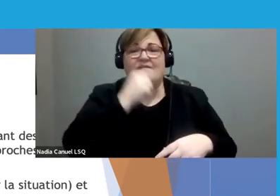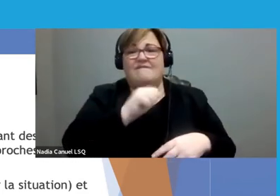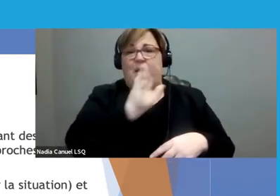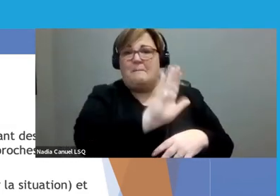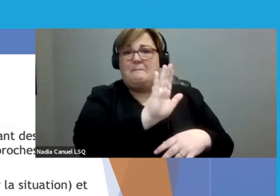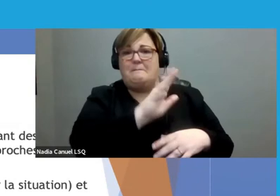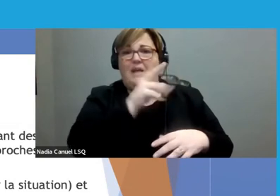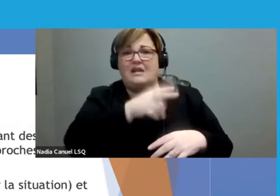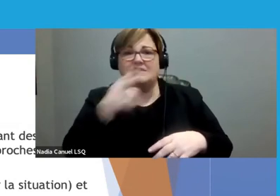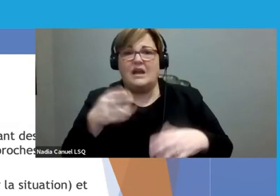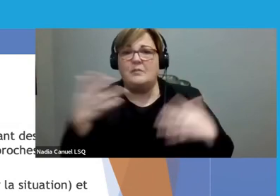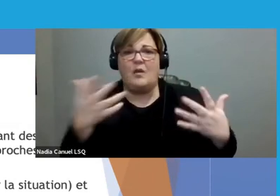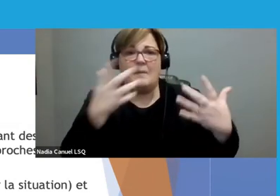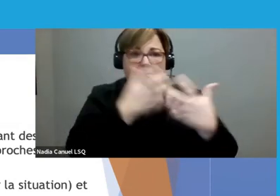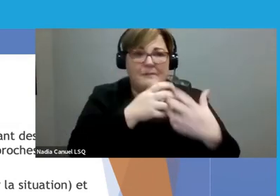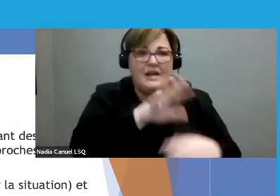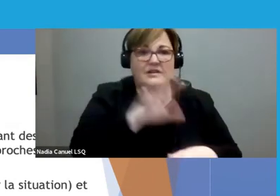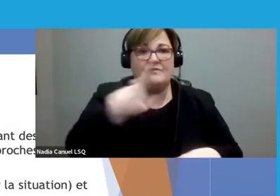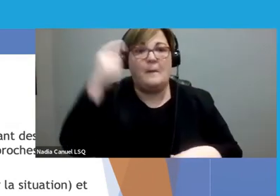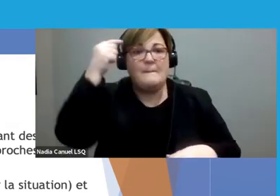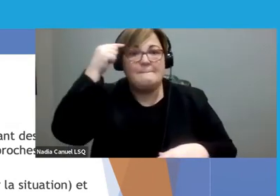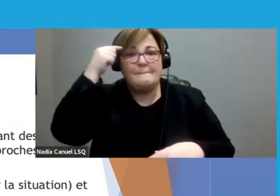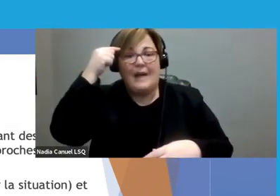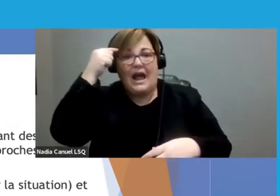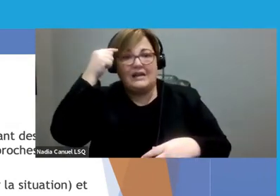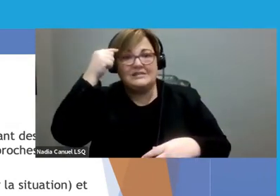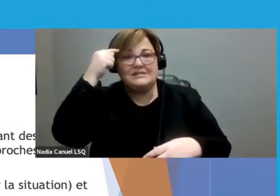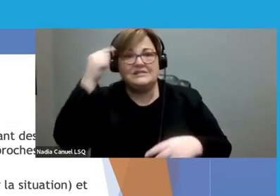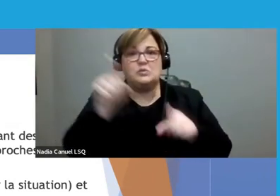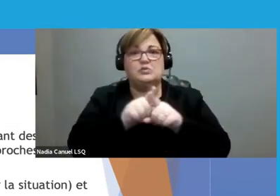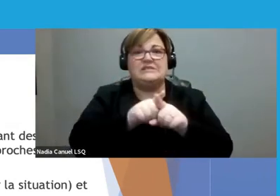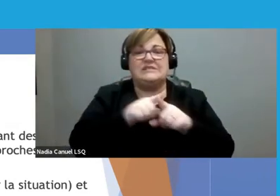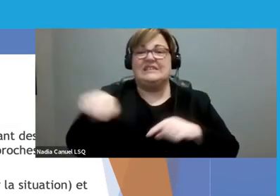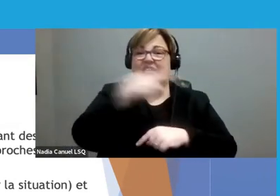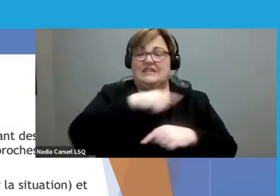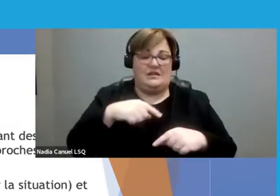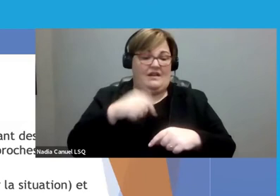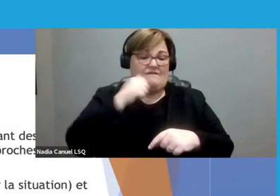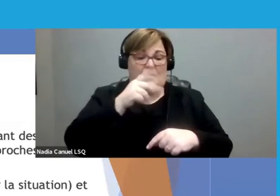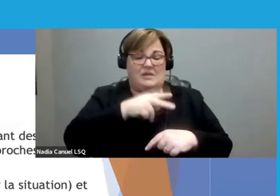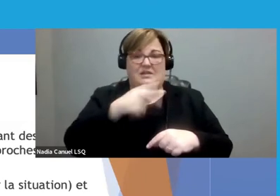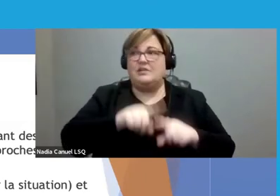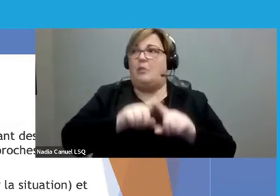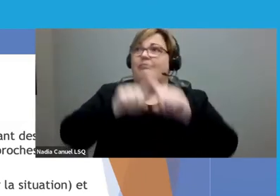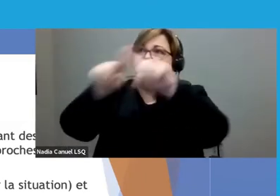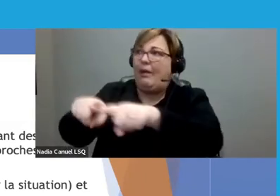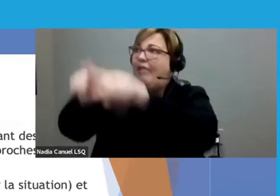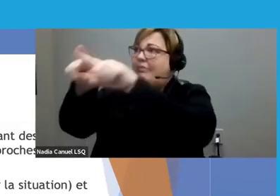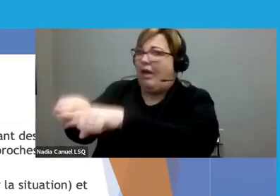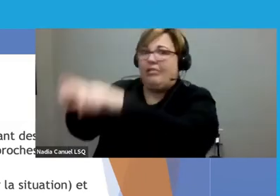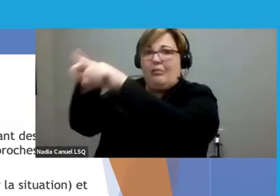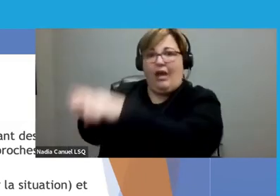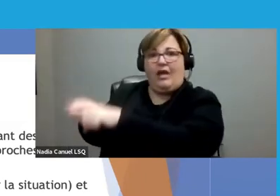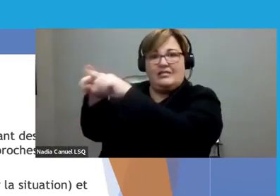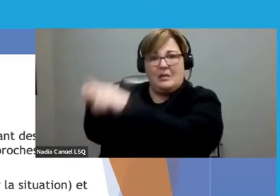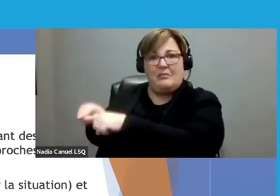handicap en tenant compte de la dépendance aux proches, de la négligence